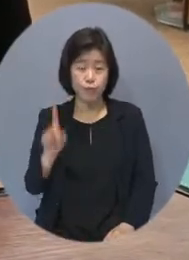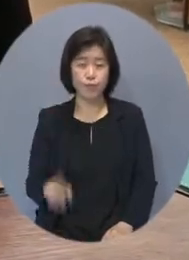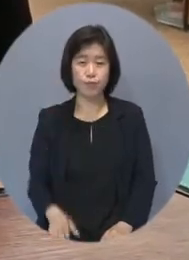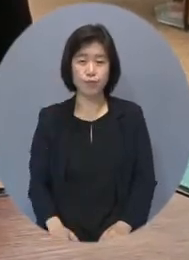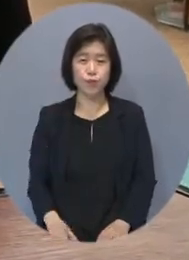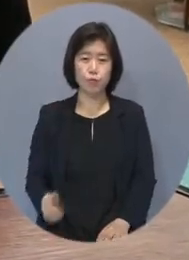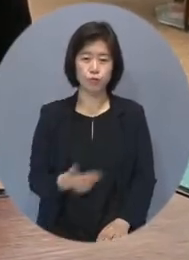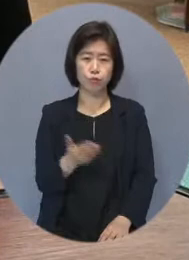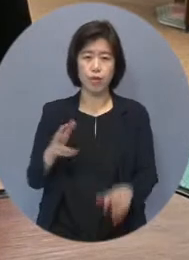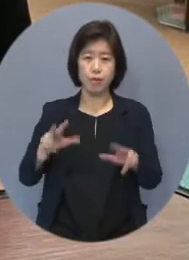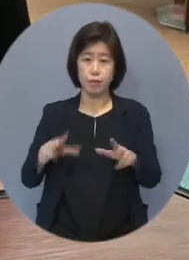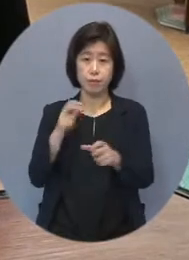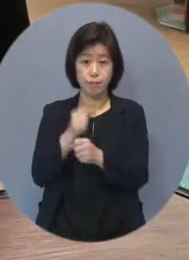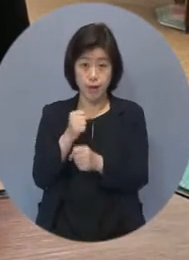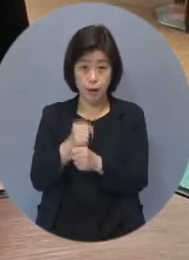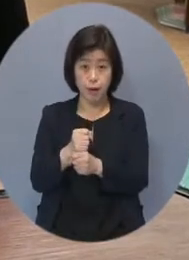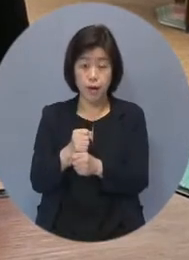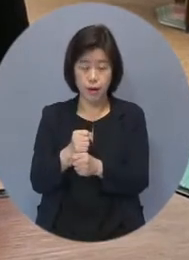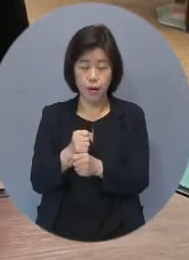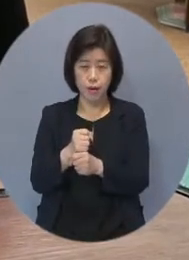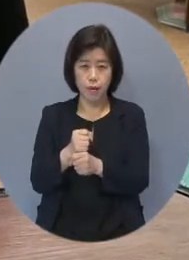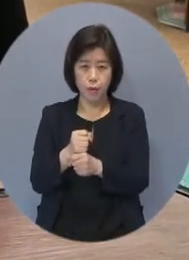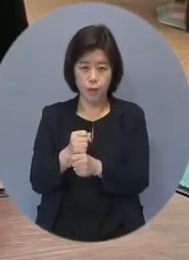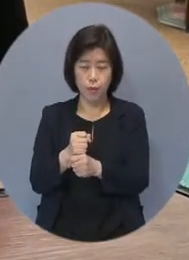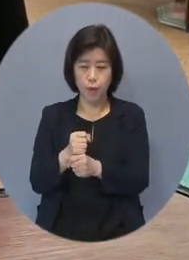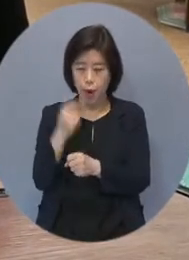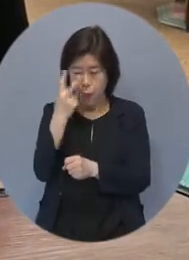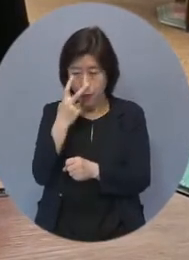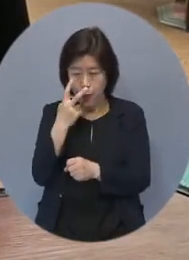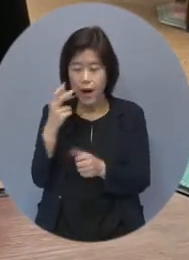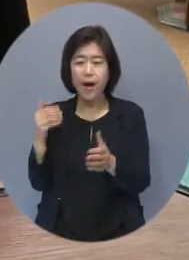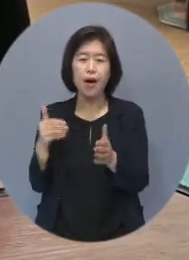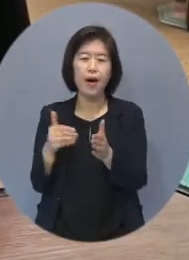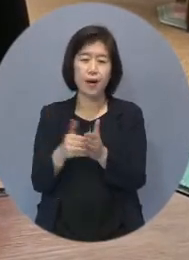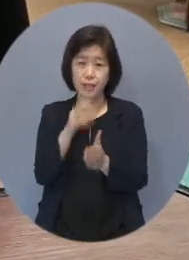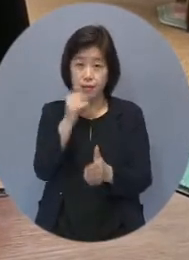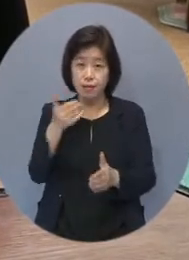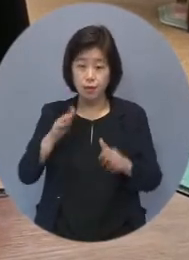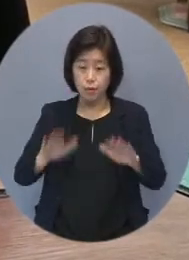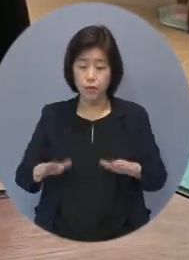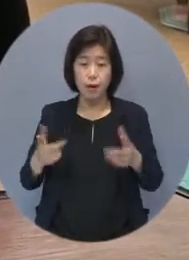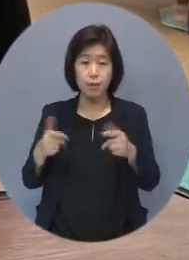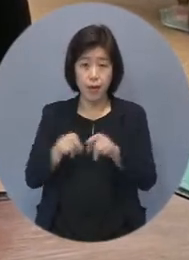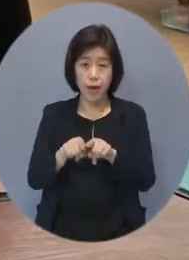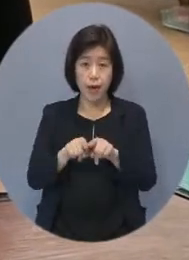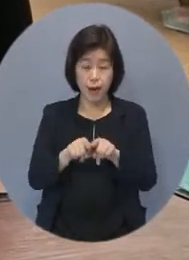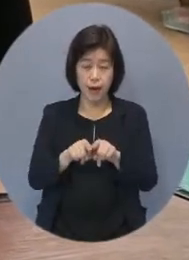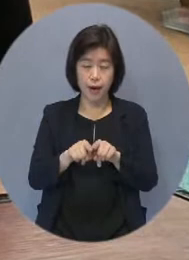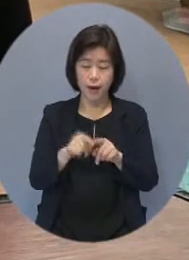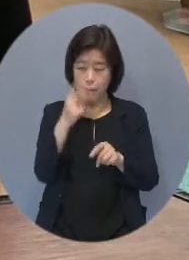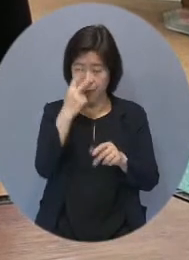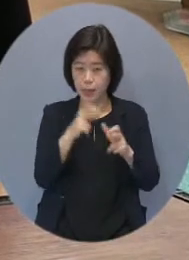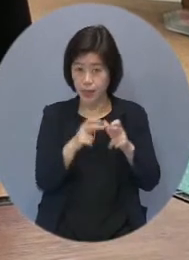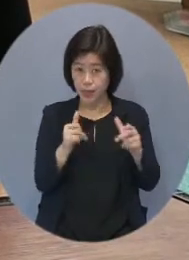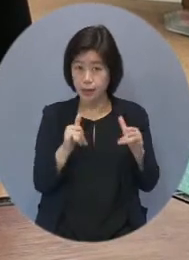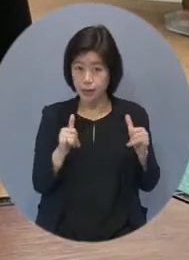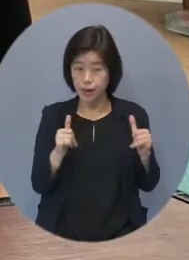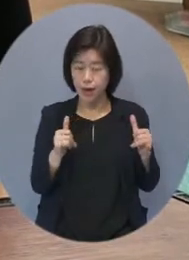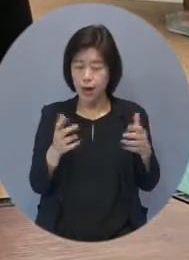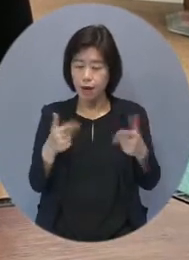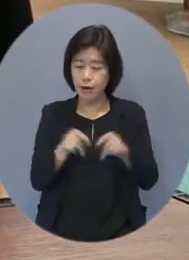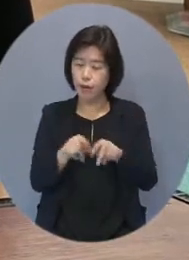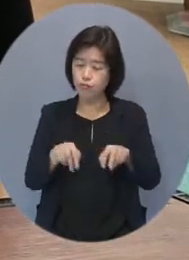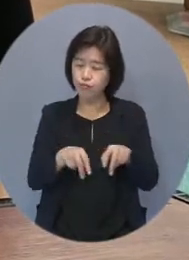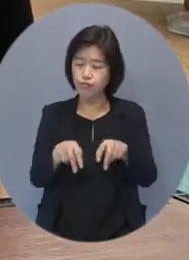이거를 제작하고 설치하는 것까지만 해봤는데 오늘 같이 직접 걸어보니까 생각보다 더